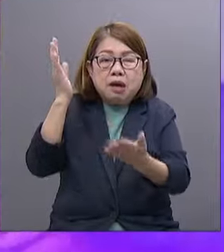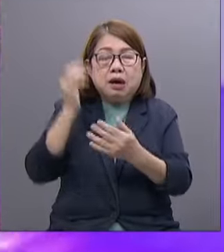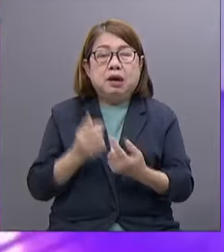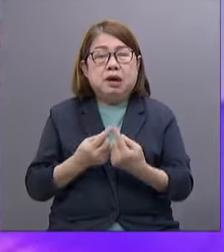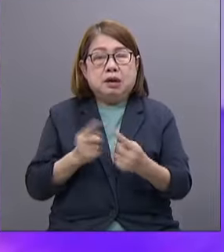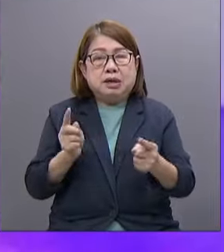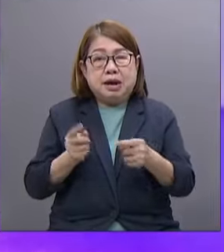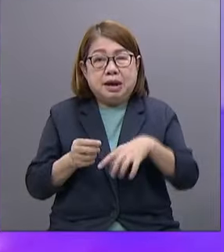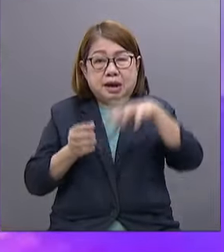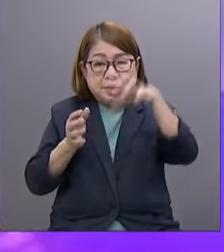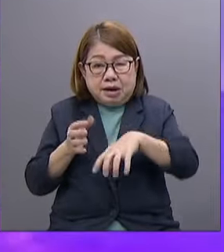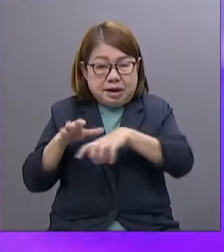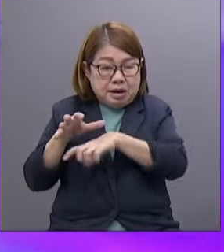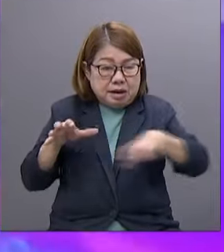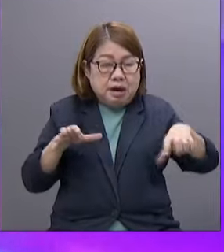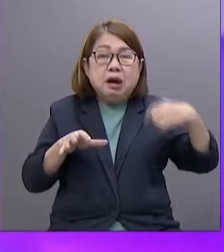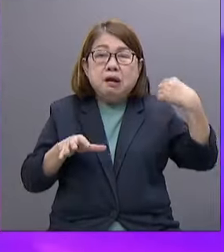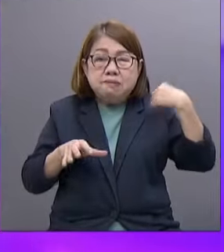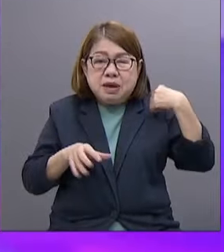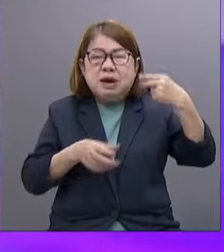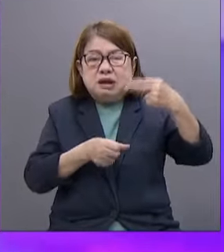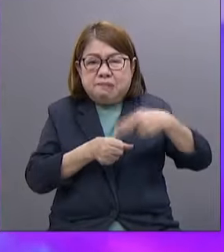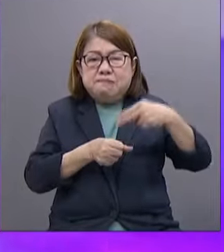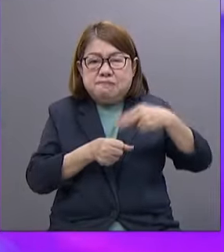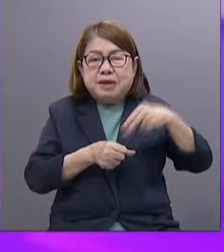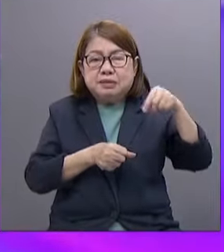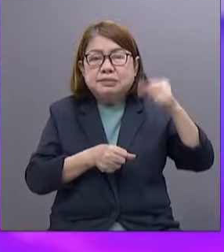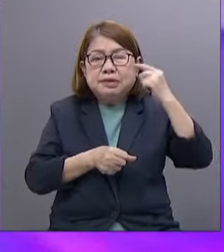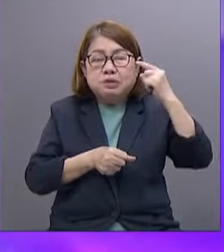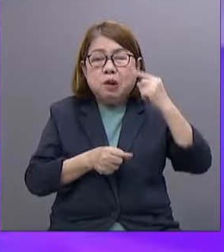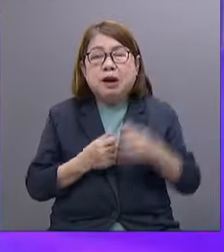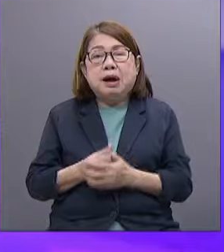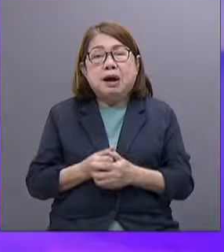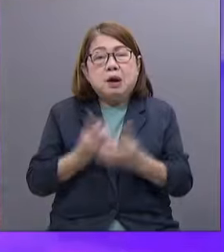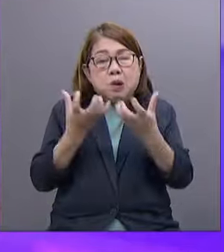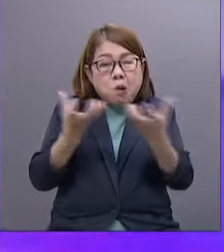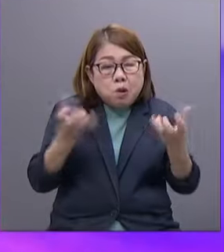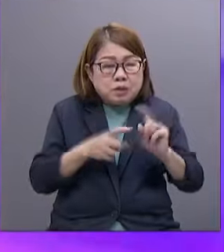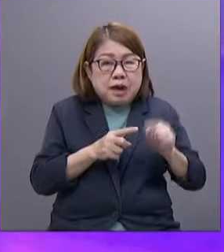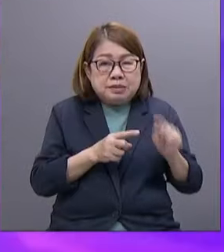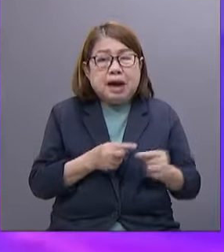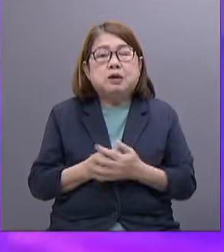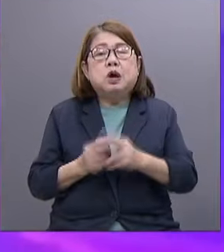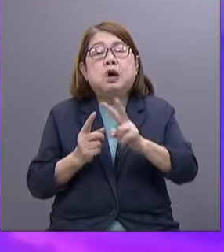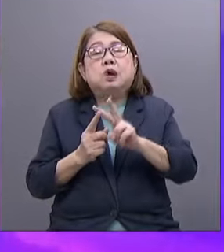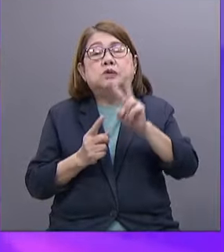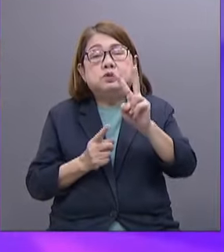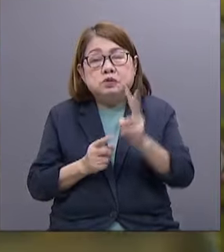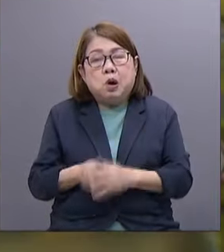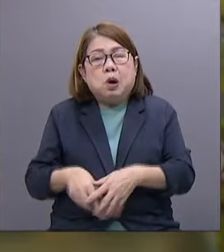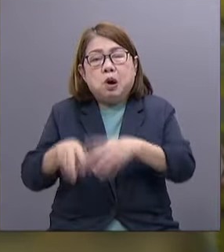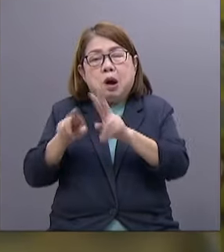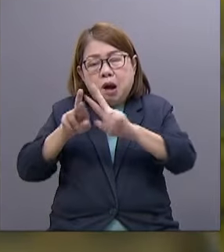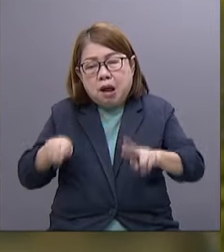นะฮะน่าจะมีเชื้อเพลิงตงนั้นเยอะนะครับอันที่ 2ที่ผมเห็นคือความแออัดนะครับของตลาดนะครับนะฮะ